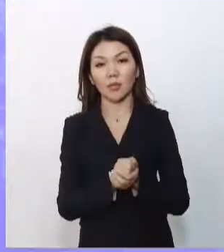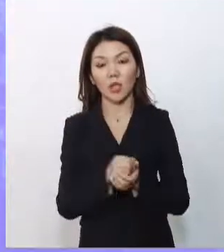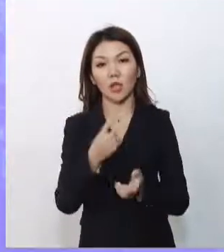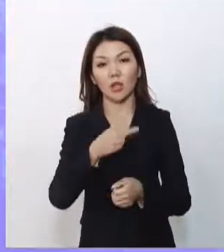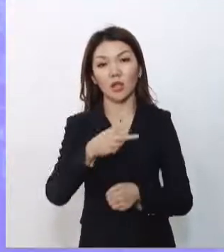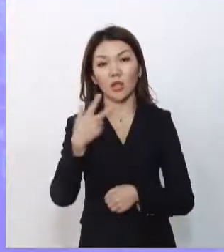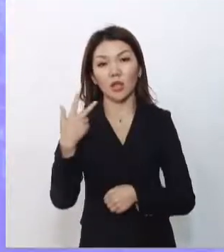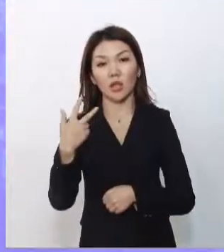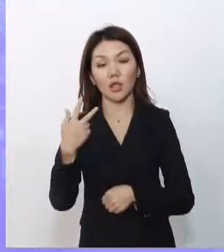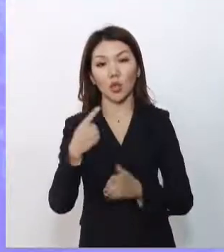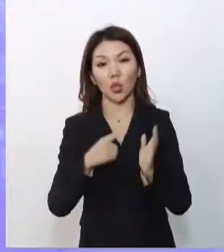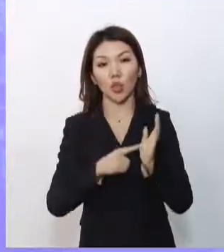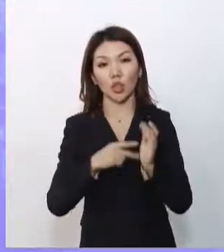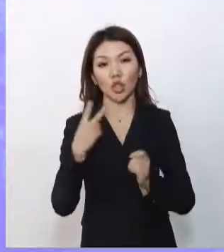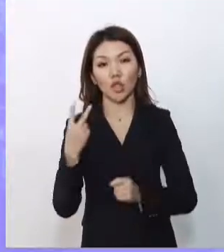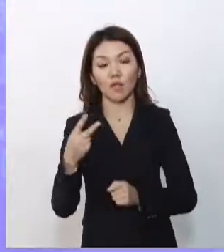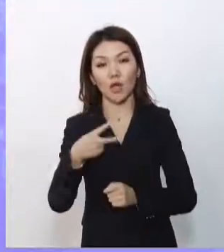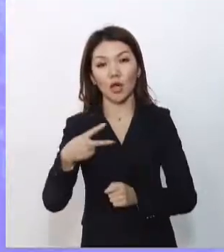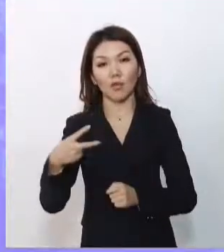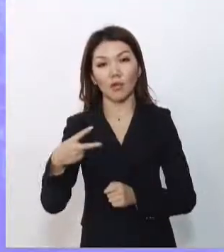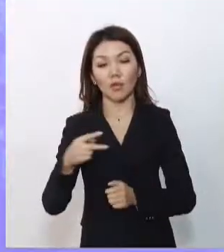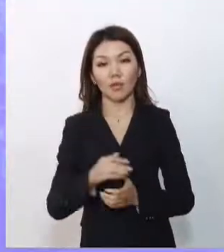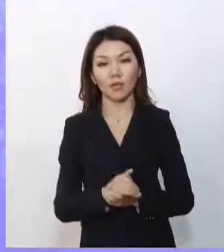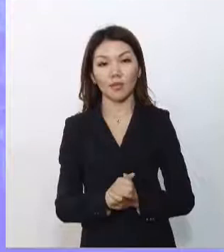23 умножить на 2 равно